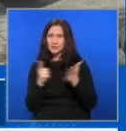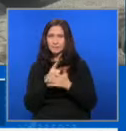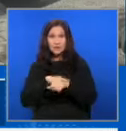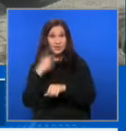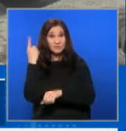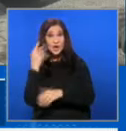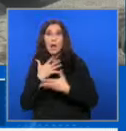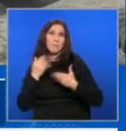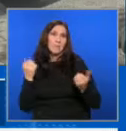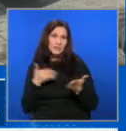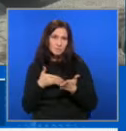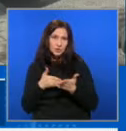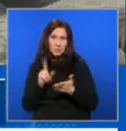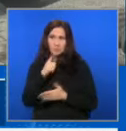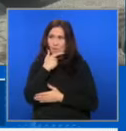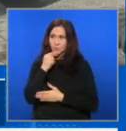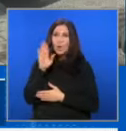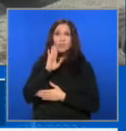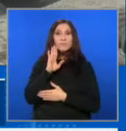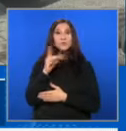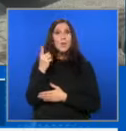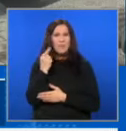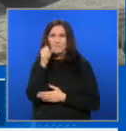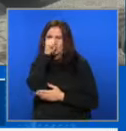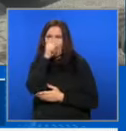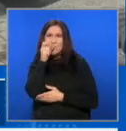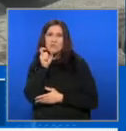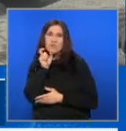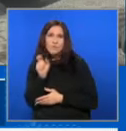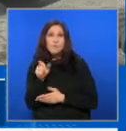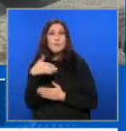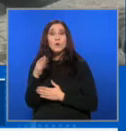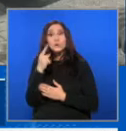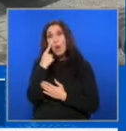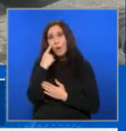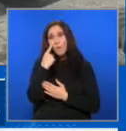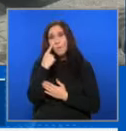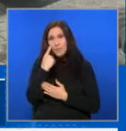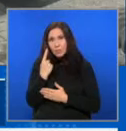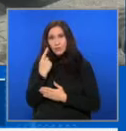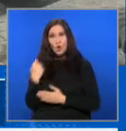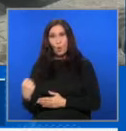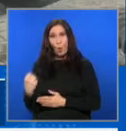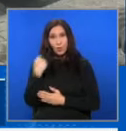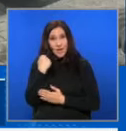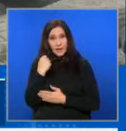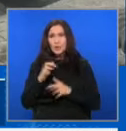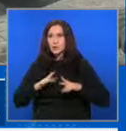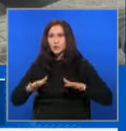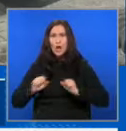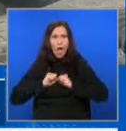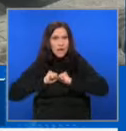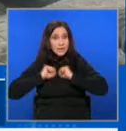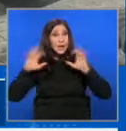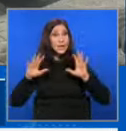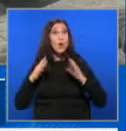часа вчера без причина от непознат мъж. Първо с обидни думи, а след това се опитал да го удари. Ситуацията